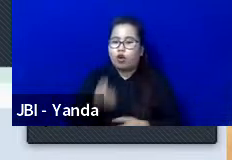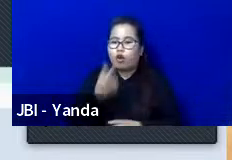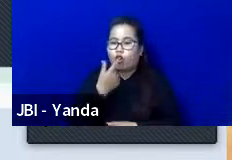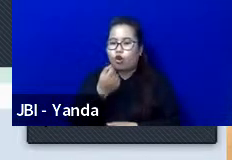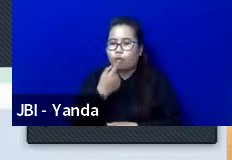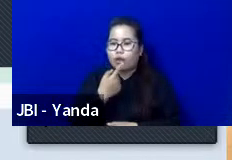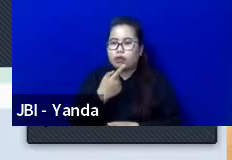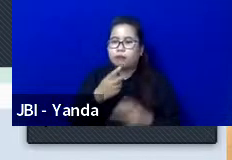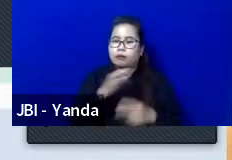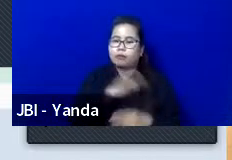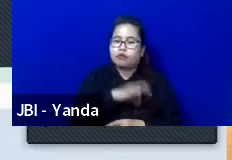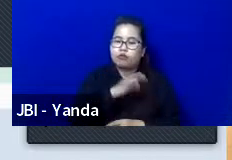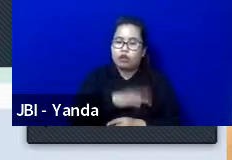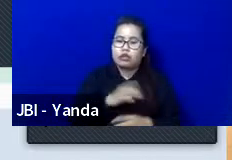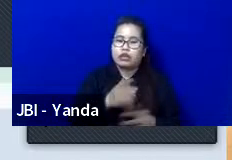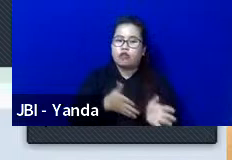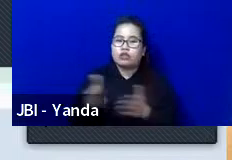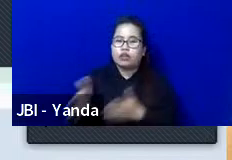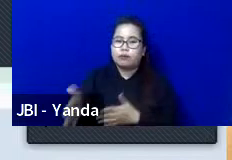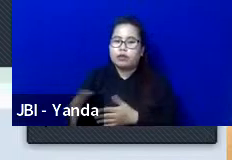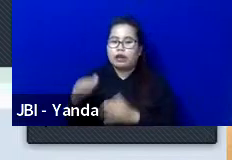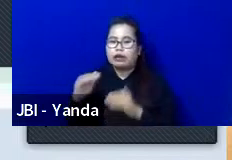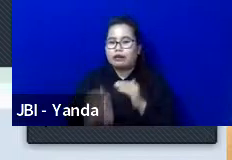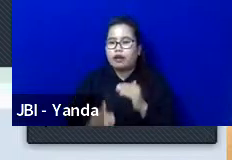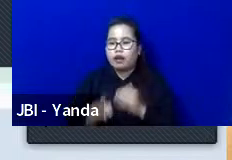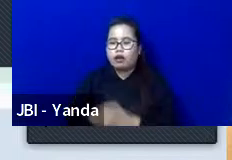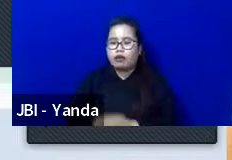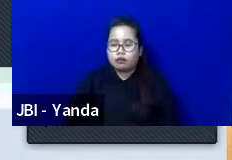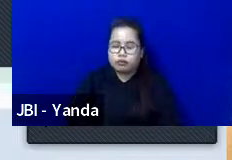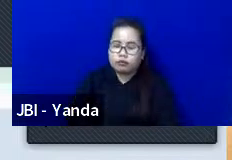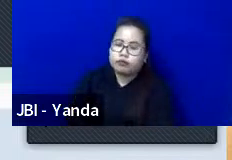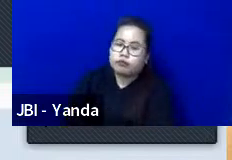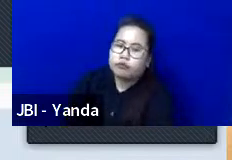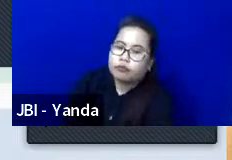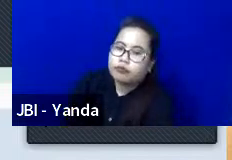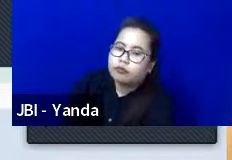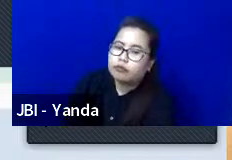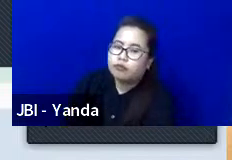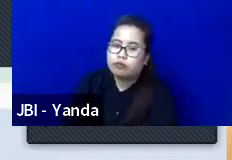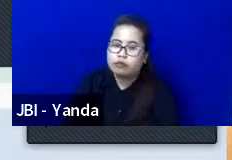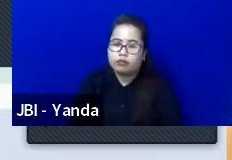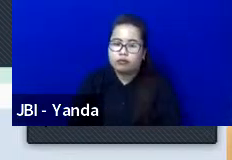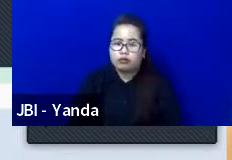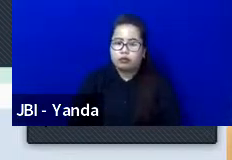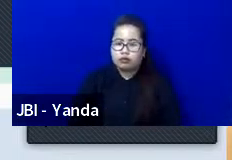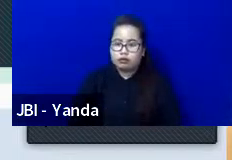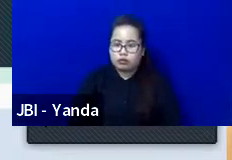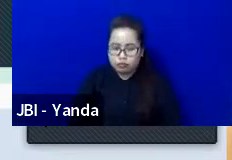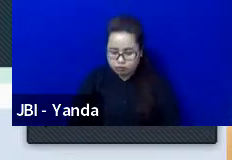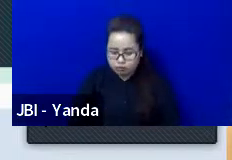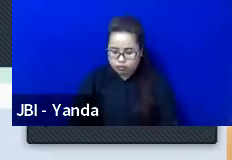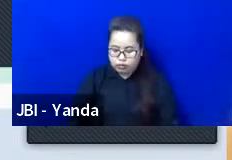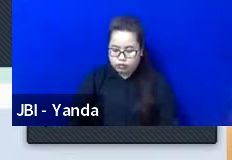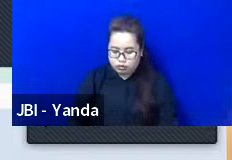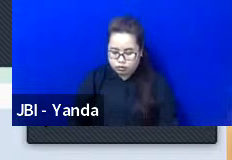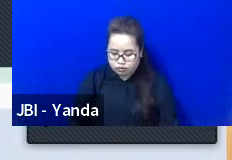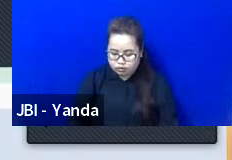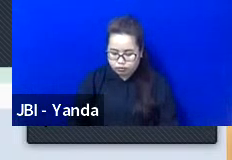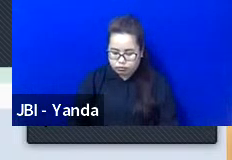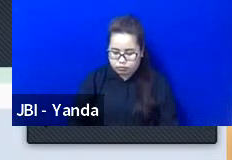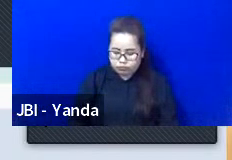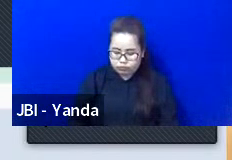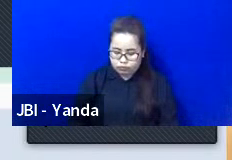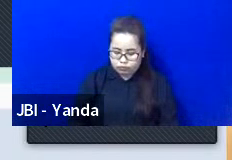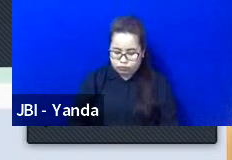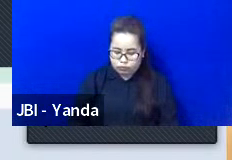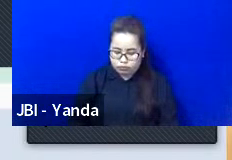yang bermutu dan efek sampingnya yang rendah, ya. Termasuk dalam penelitian juga itu harus